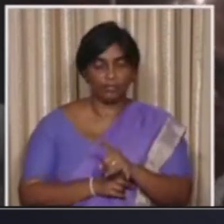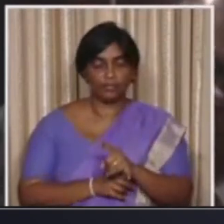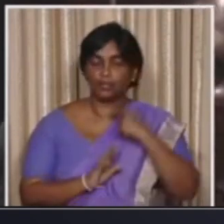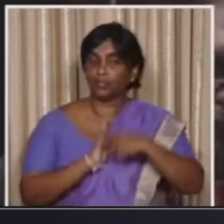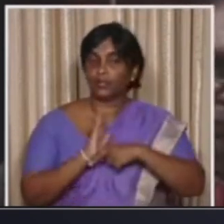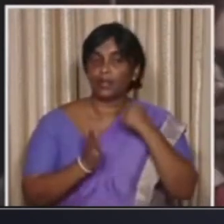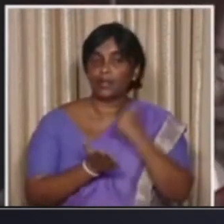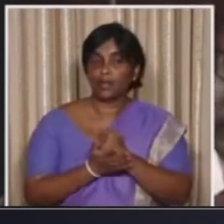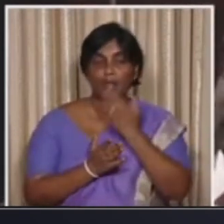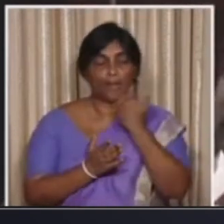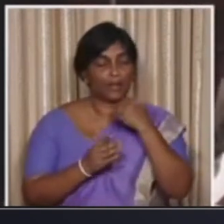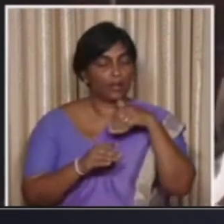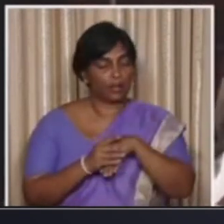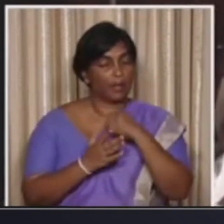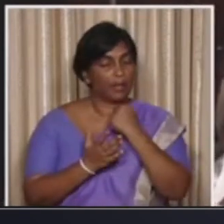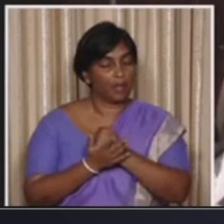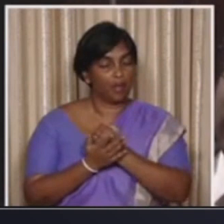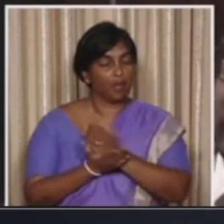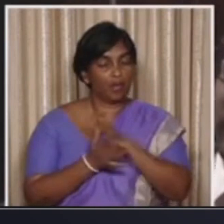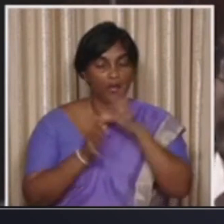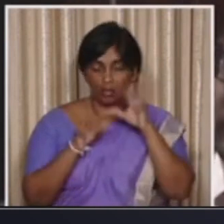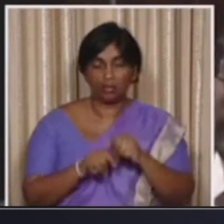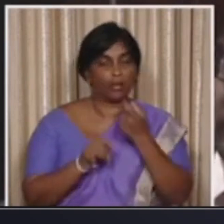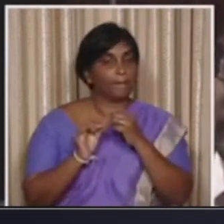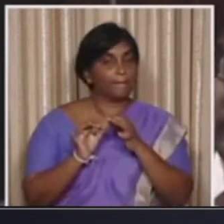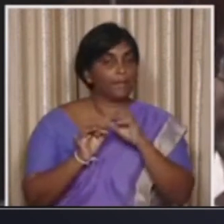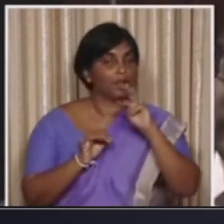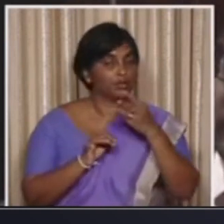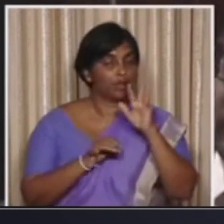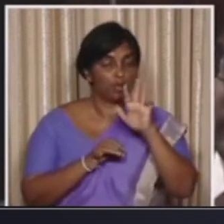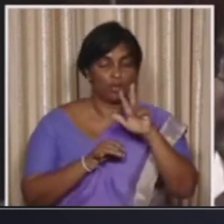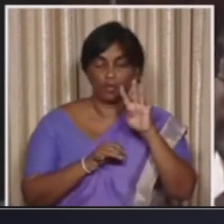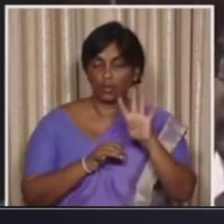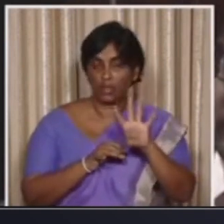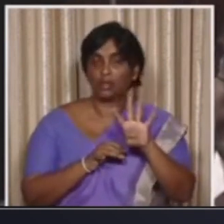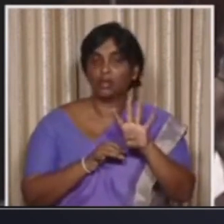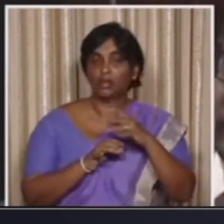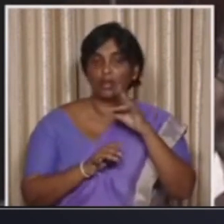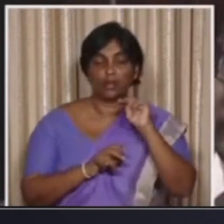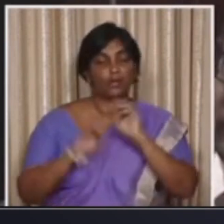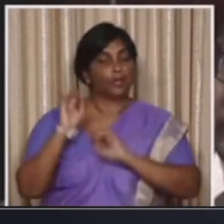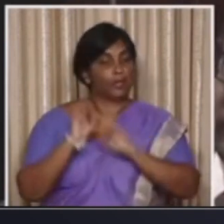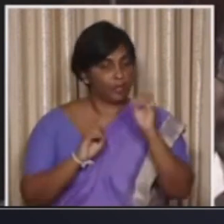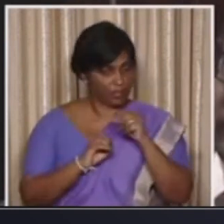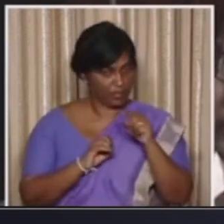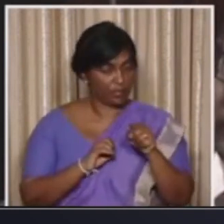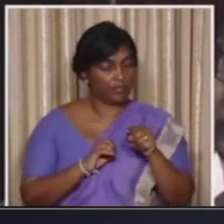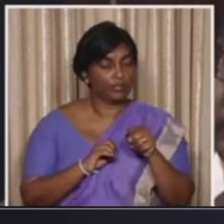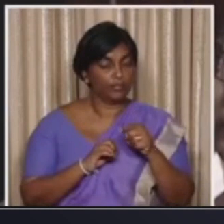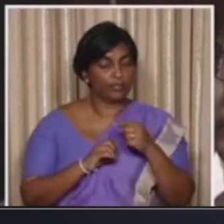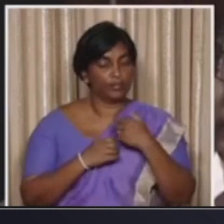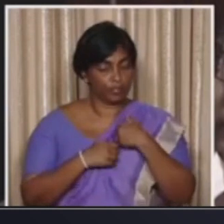ලංක බැංකුවේ මහජන බැංකුවේ කොටස් අයිතිය රුපියල් බිලියන 394යි 20%යිද